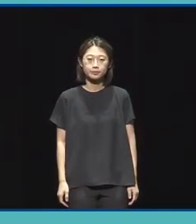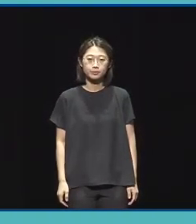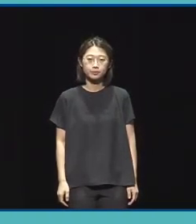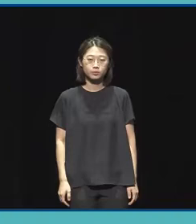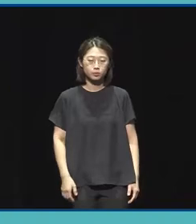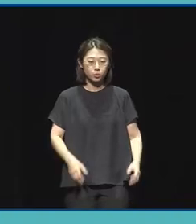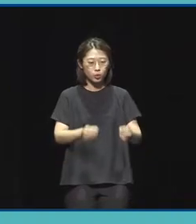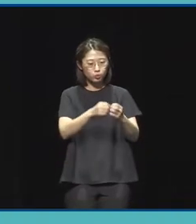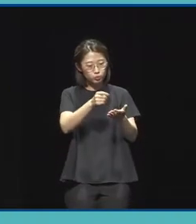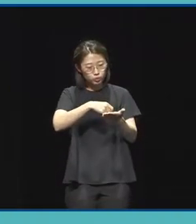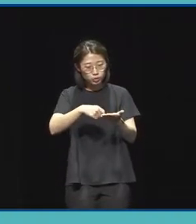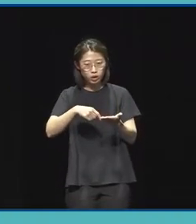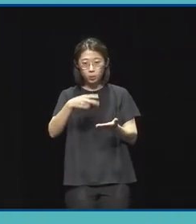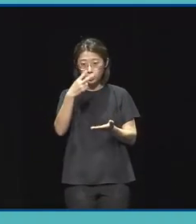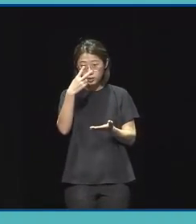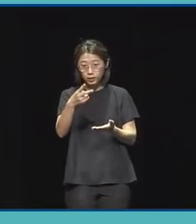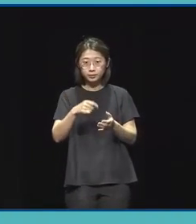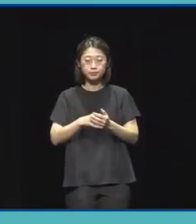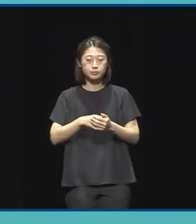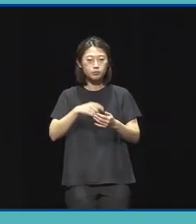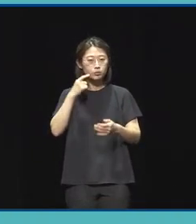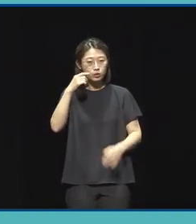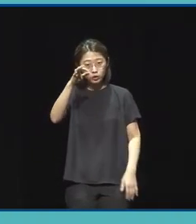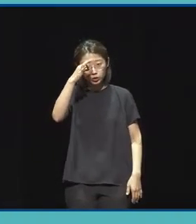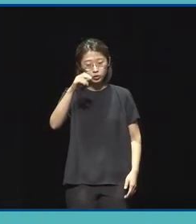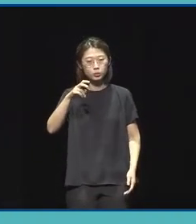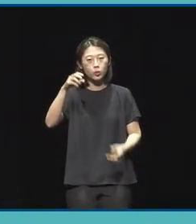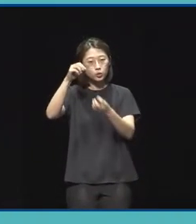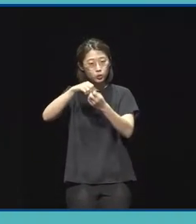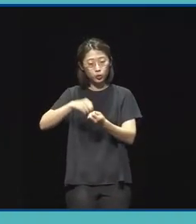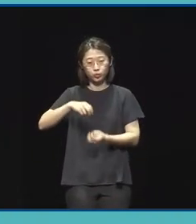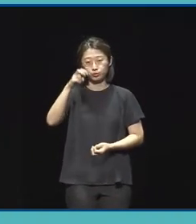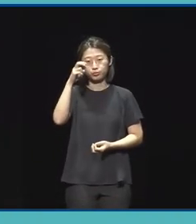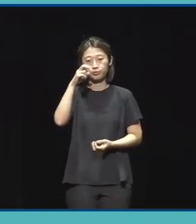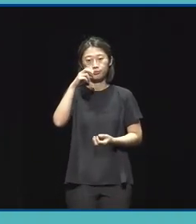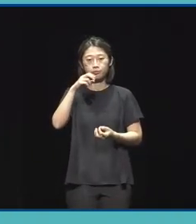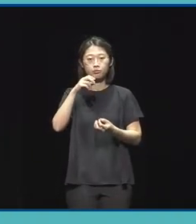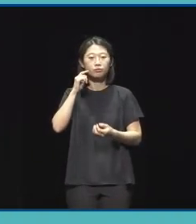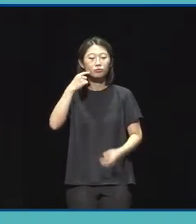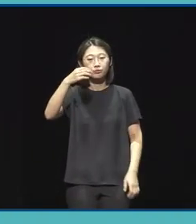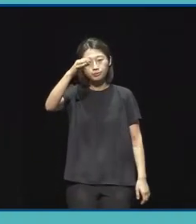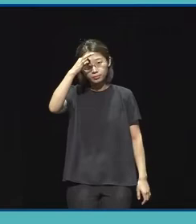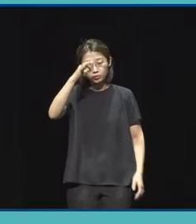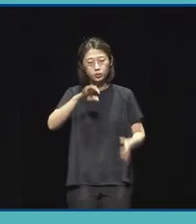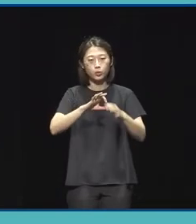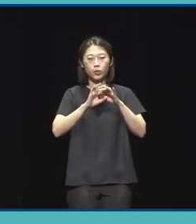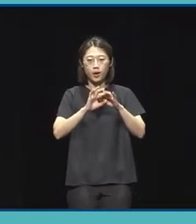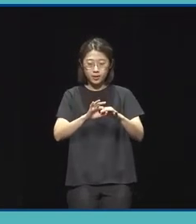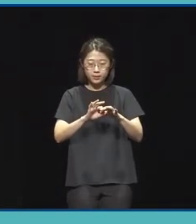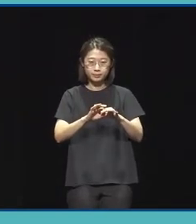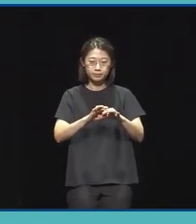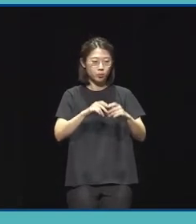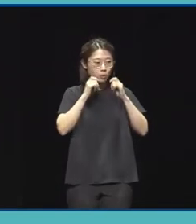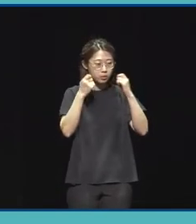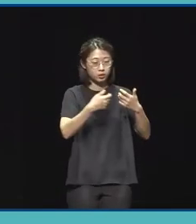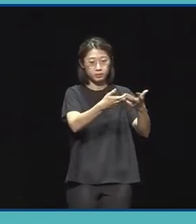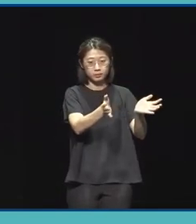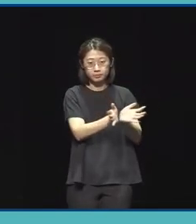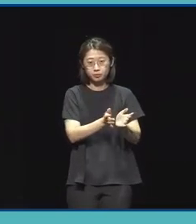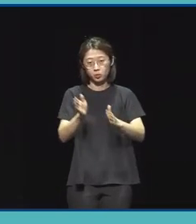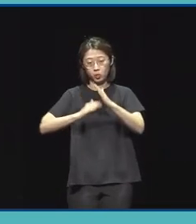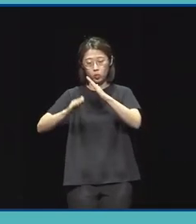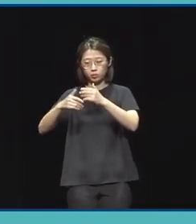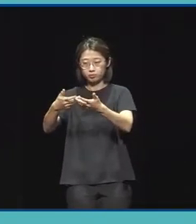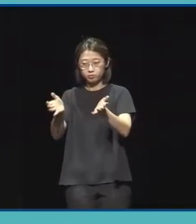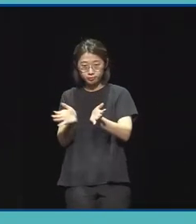문학, 시각예술, 연극, 무용, 음악, 전통예술, 문화일반 분야의 민간예술단체와